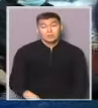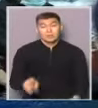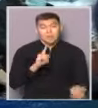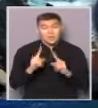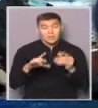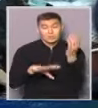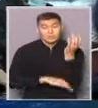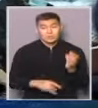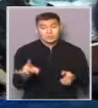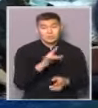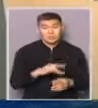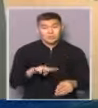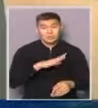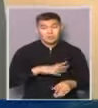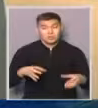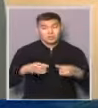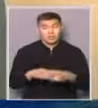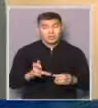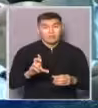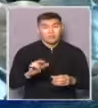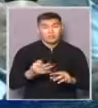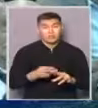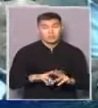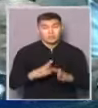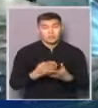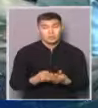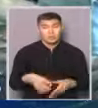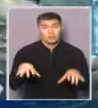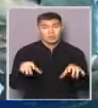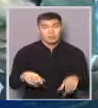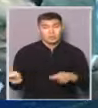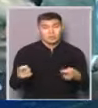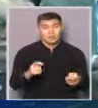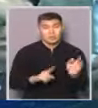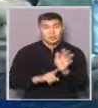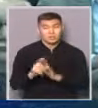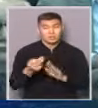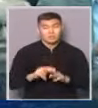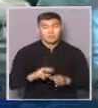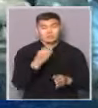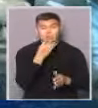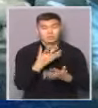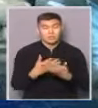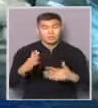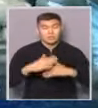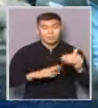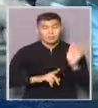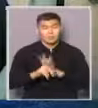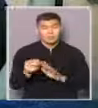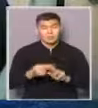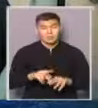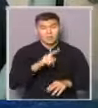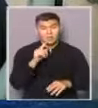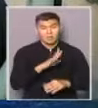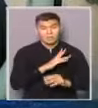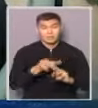әкімі Республикалық ардагерлер ұйымына Бақтығожа Ізмұхамбетов төрағалыққа келгелі оң бастамалардың қолға алынып жатқанын тілге